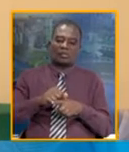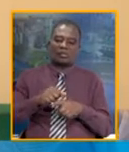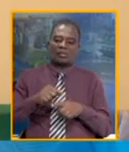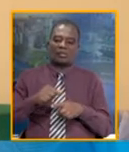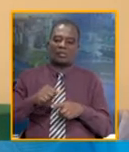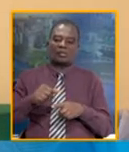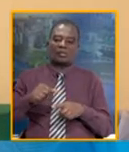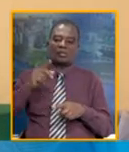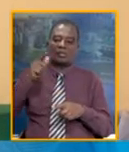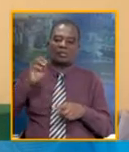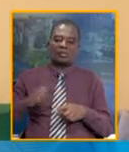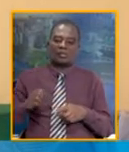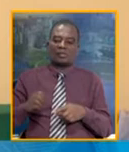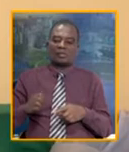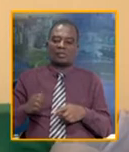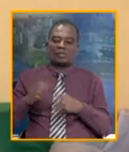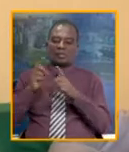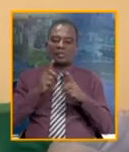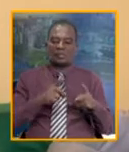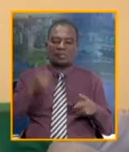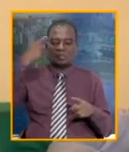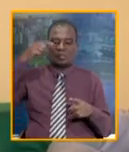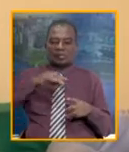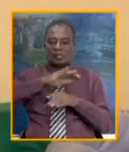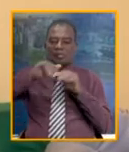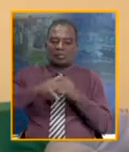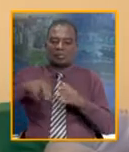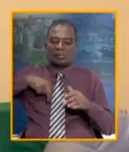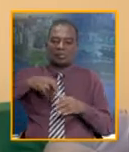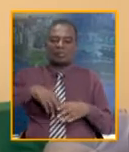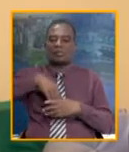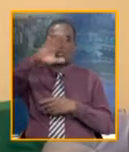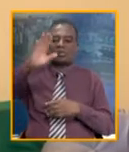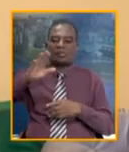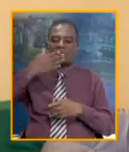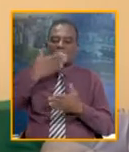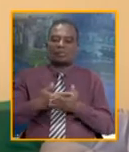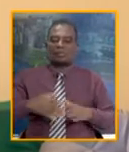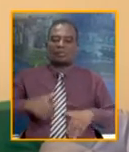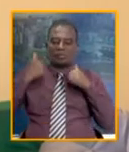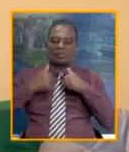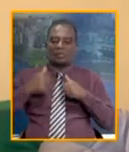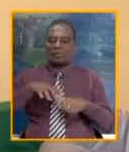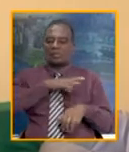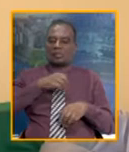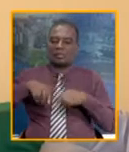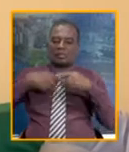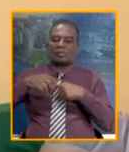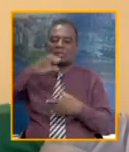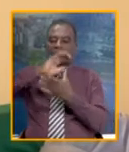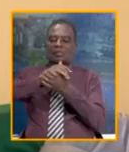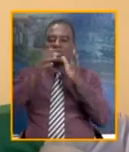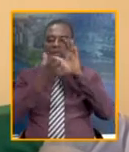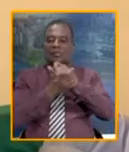scrupuleusement les mesures édictées par le gouvernement afin que tous nous sortions en bonne santé et que nous allions la main dans la